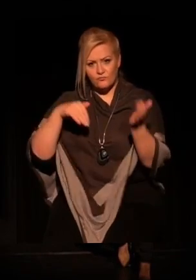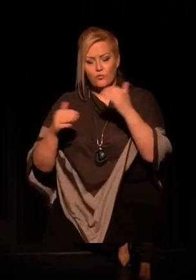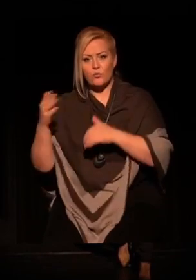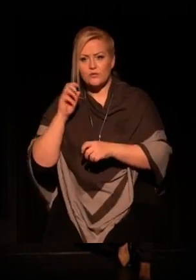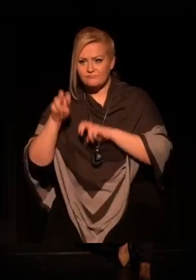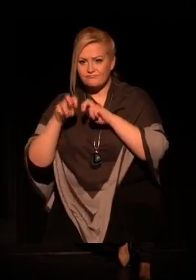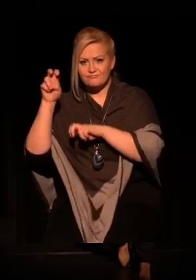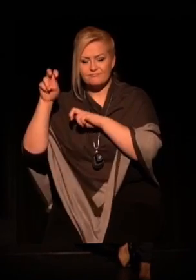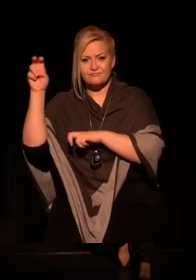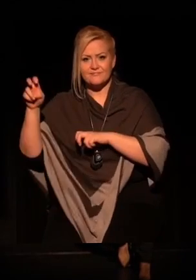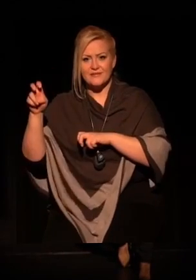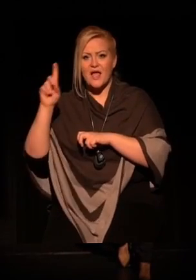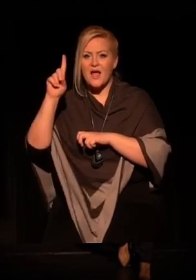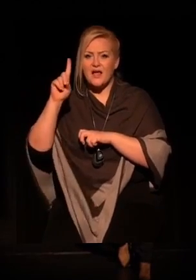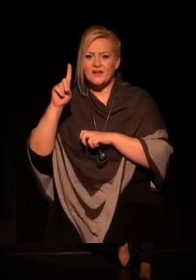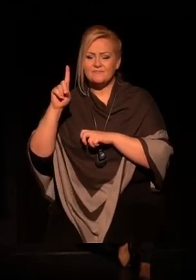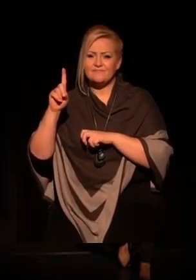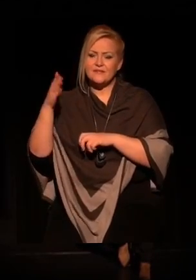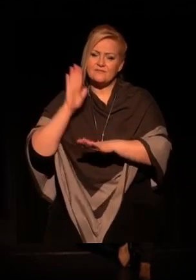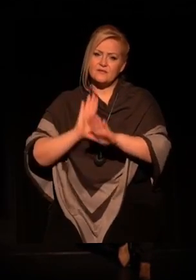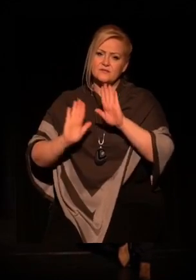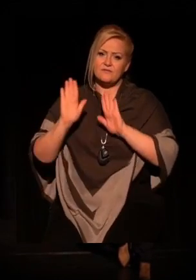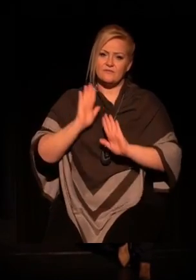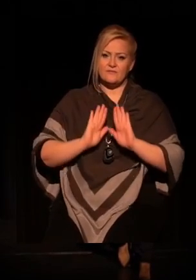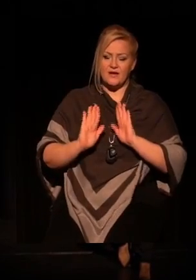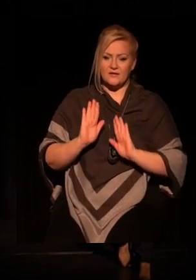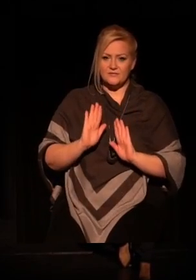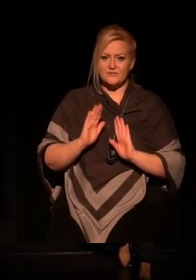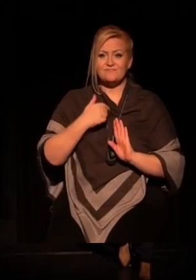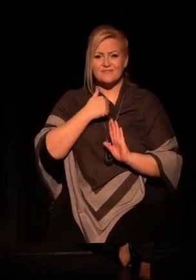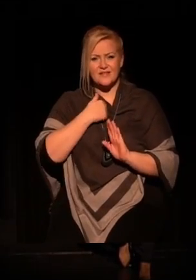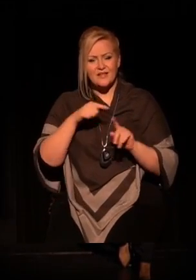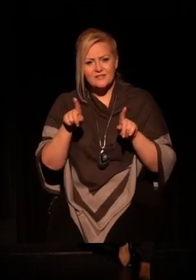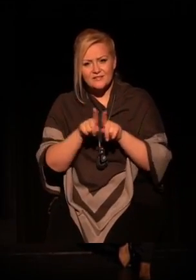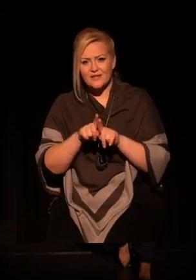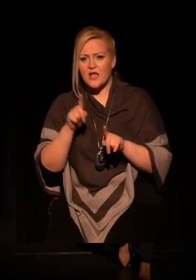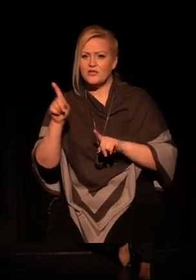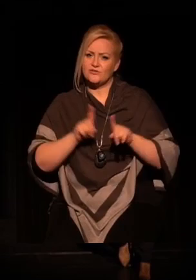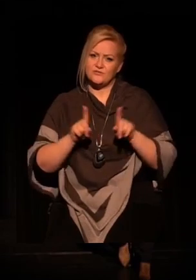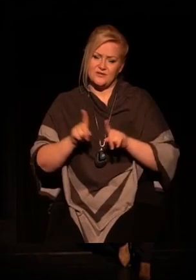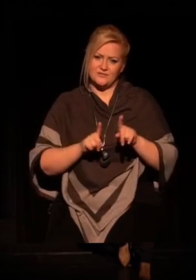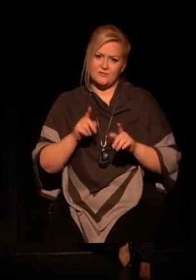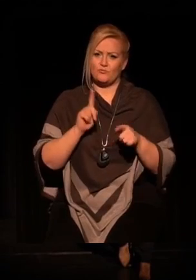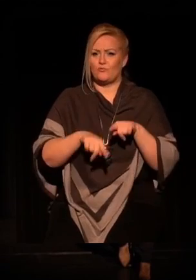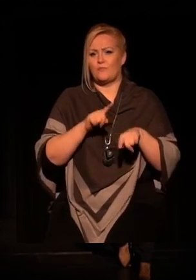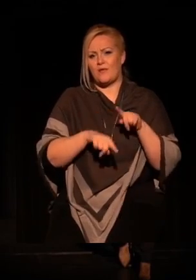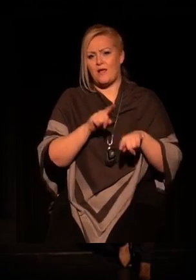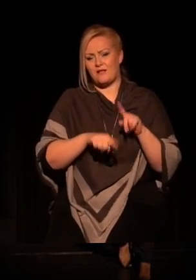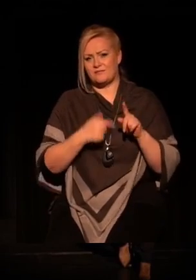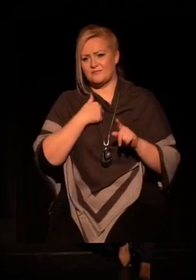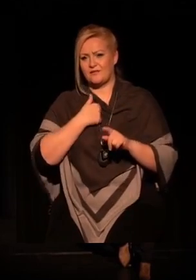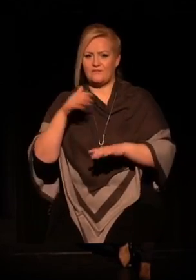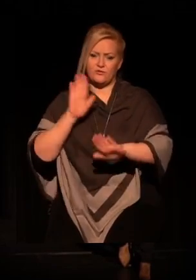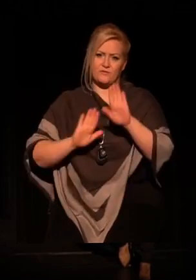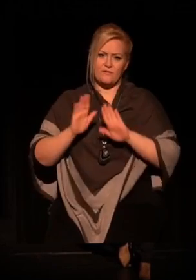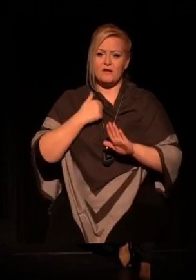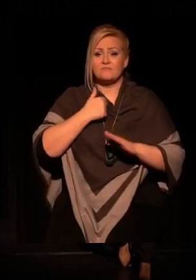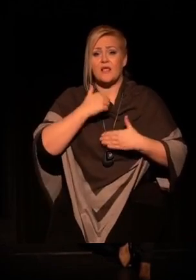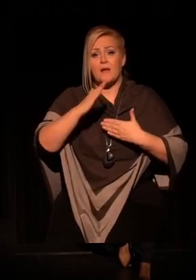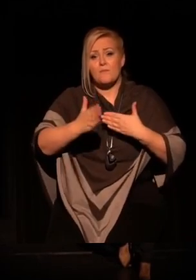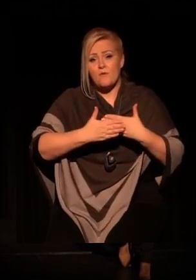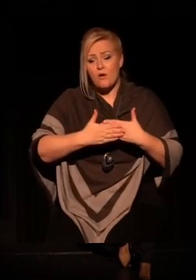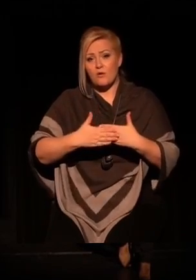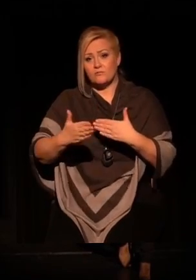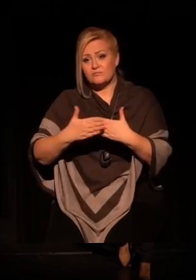też miałem takie różnego rodzaju problemy natury zwykłej, domowej. Jestem mężem, ojcem,